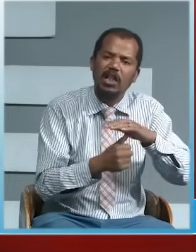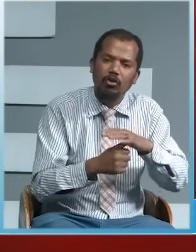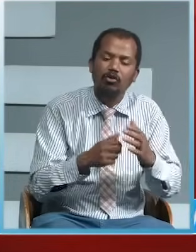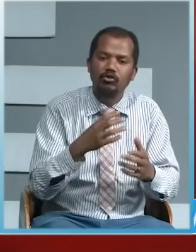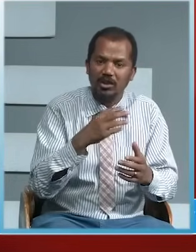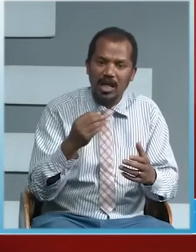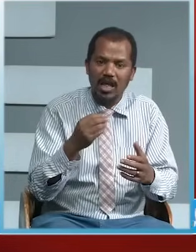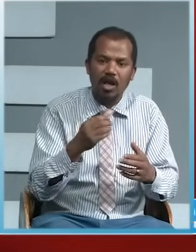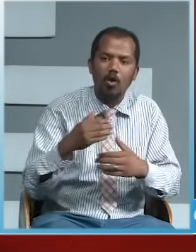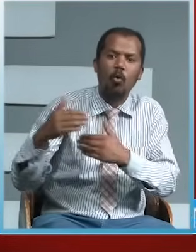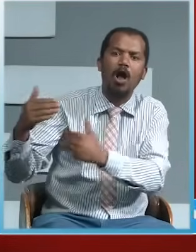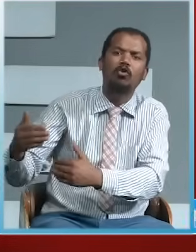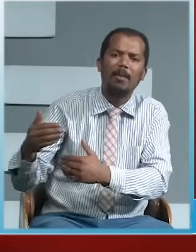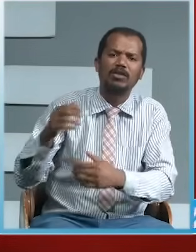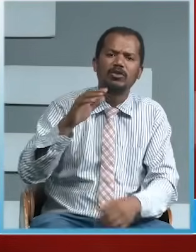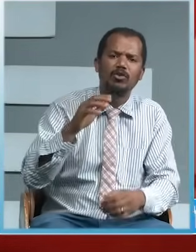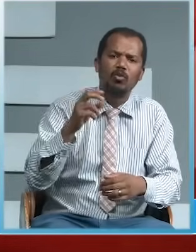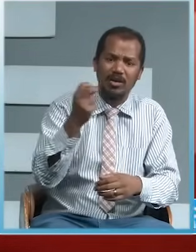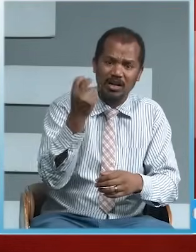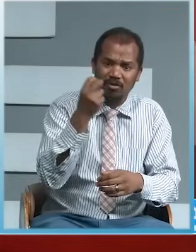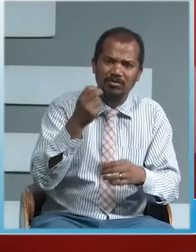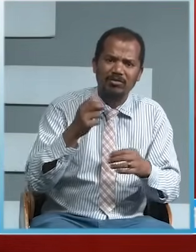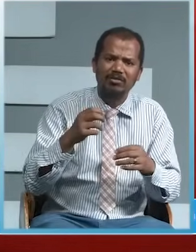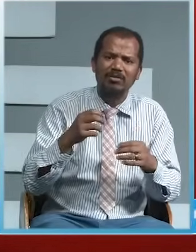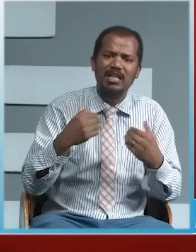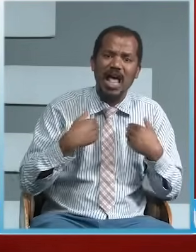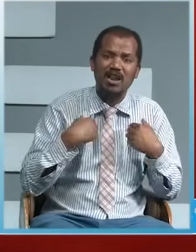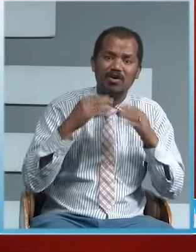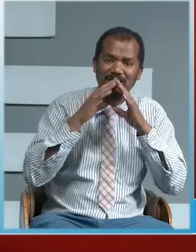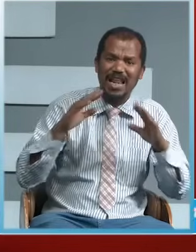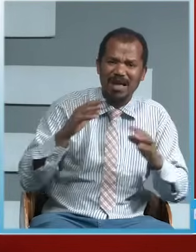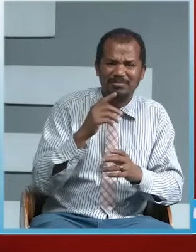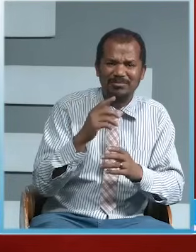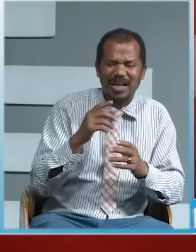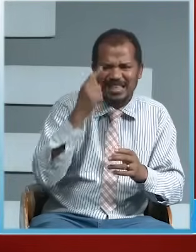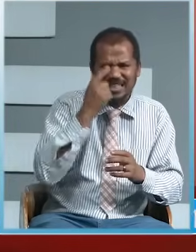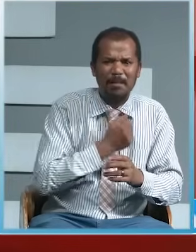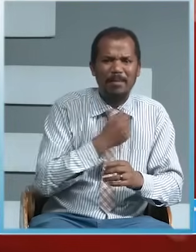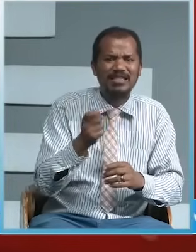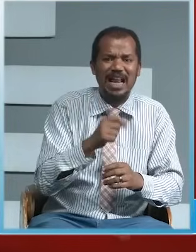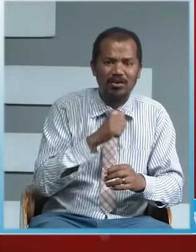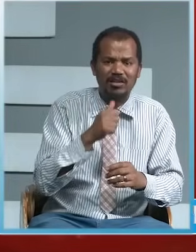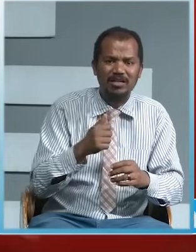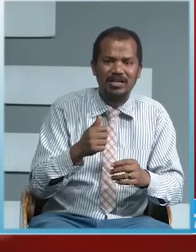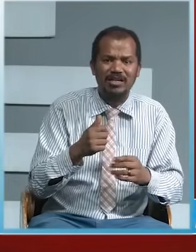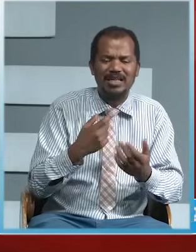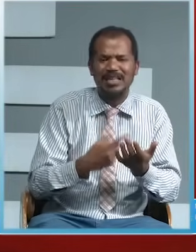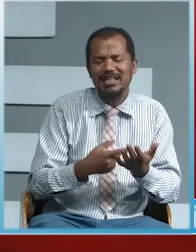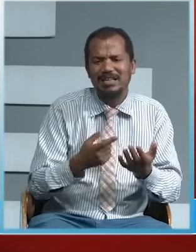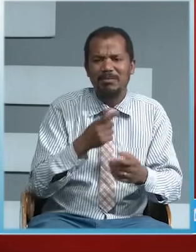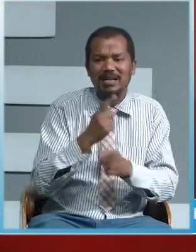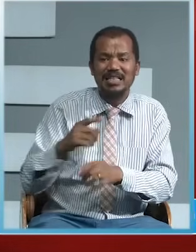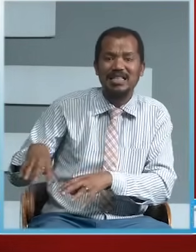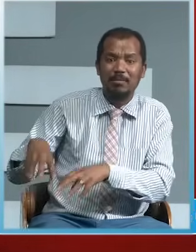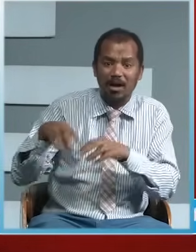ዳይሬክተሮች ቢሆኑና አጎራባች ወረዳዎች ያለው ሰላም አስተማማኝ ስላሉ ስለሆነ እዚህም ያን ያክል የተጀመረ ነገር የለም።